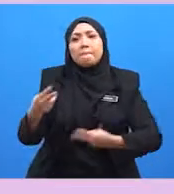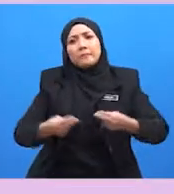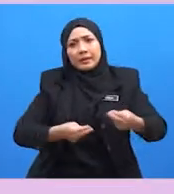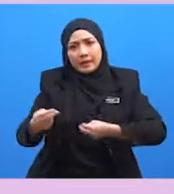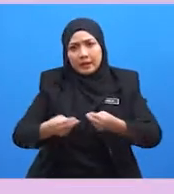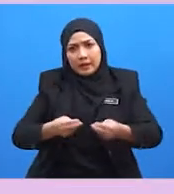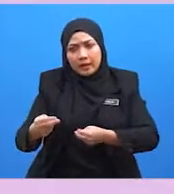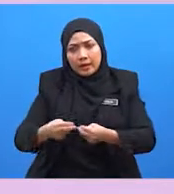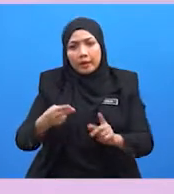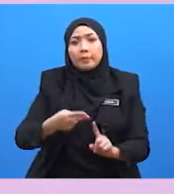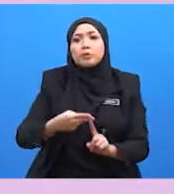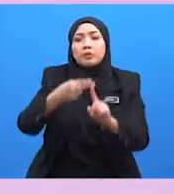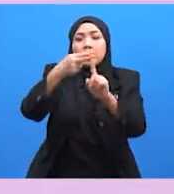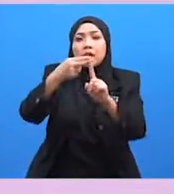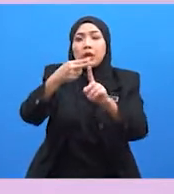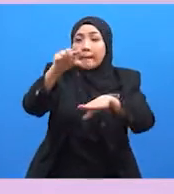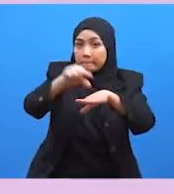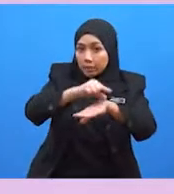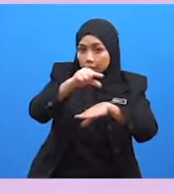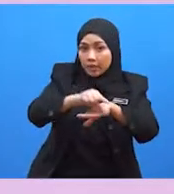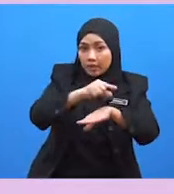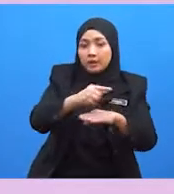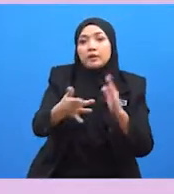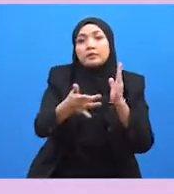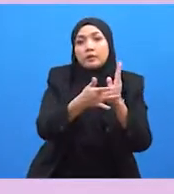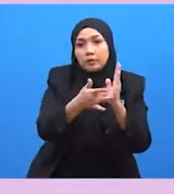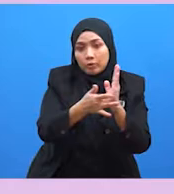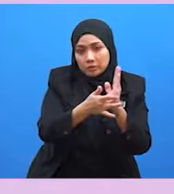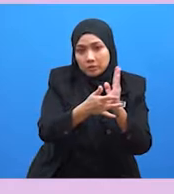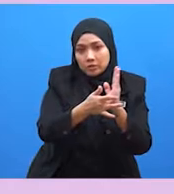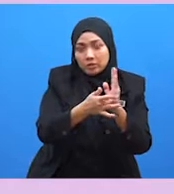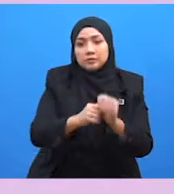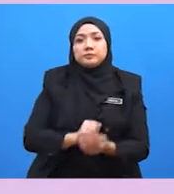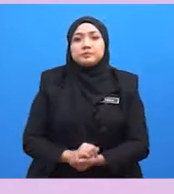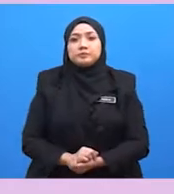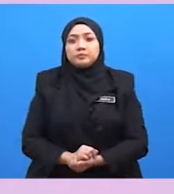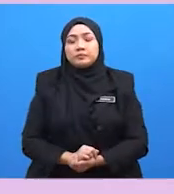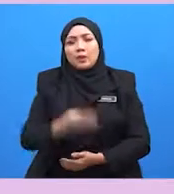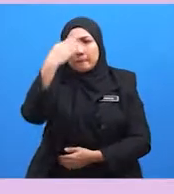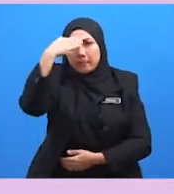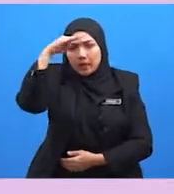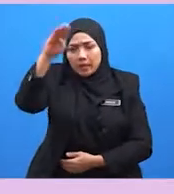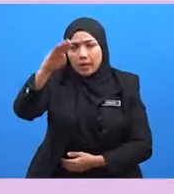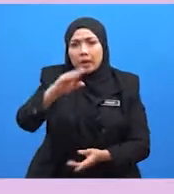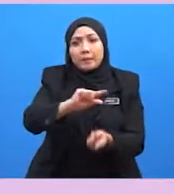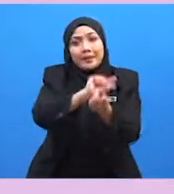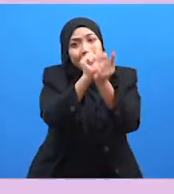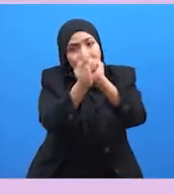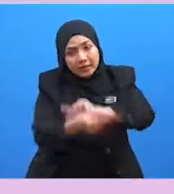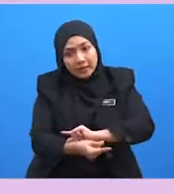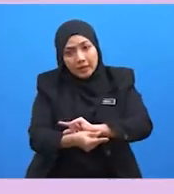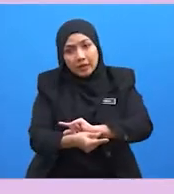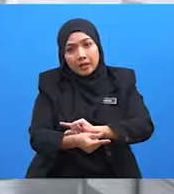perniagaan mengutamakan penggunaan teknologi bagi menggantikan